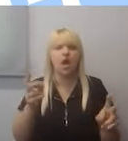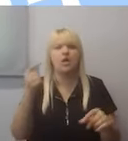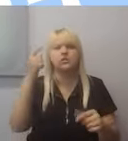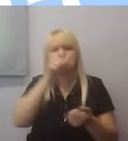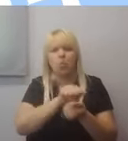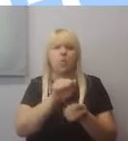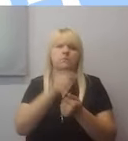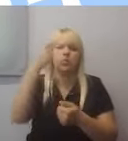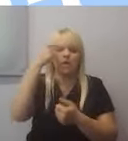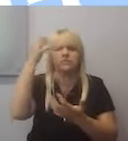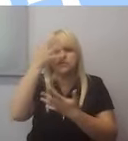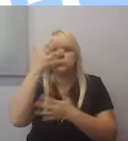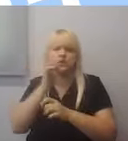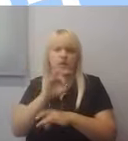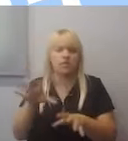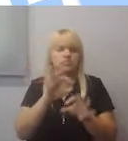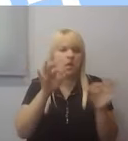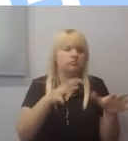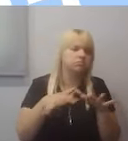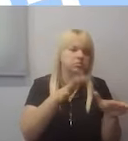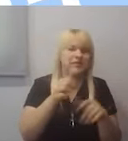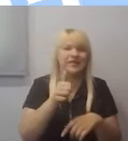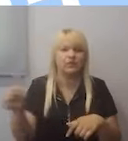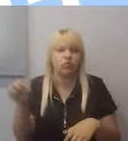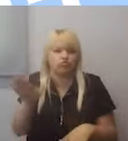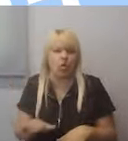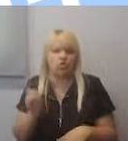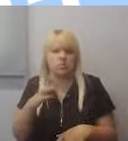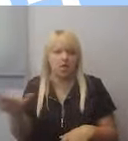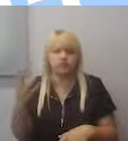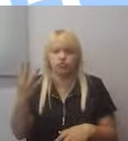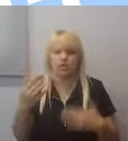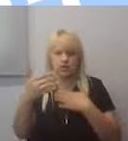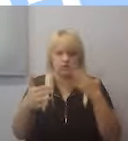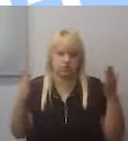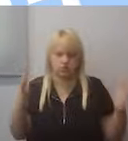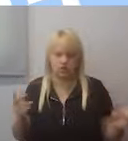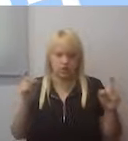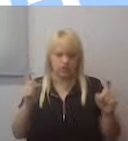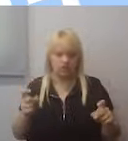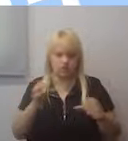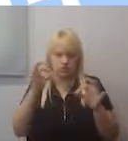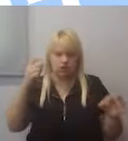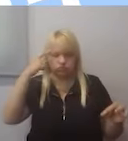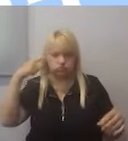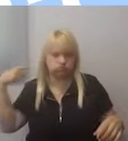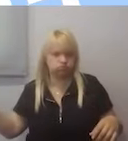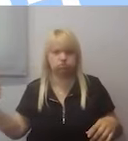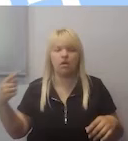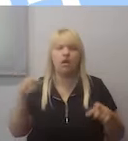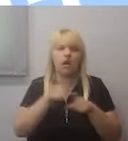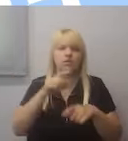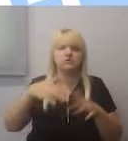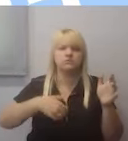sevišķi tas ir svarīgs par maziem bērniem kur nu viņš vienkārši ieslodzīts ir četrās sienās ja nu viņš jau sāk jukt prātā nu un un lielie cilvēki arī bet varbūt